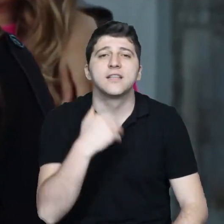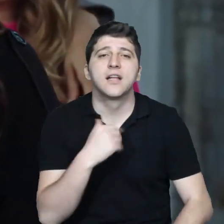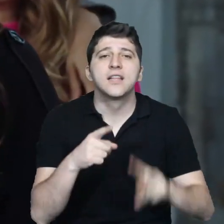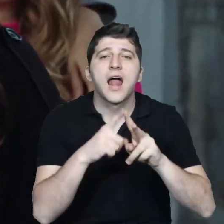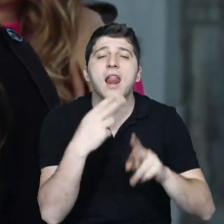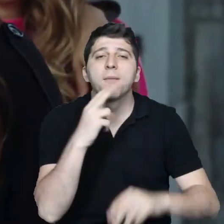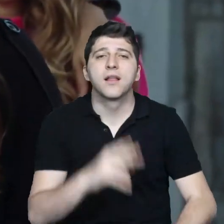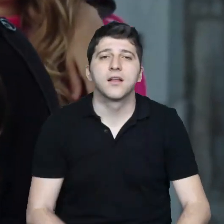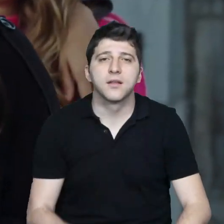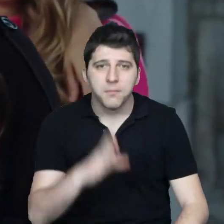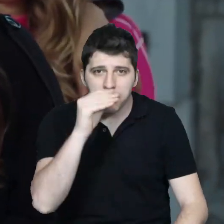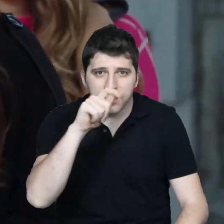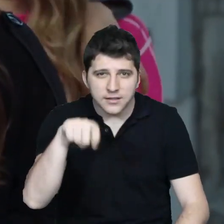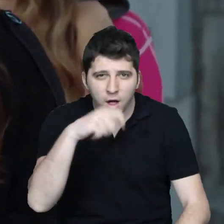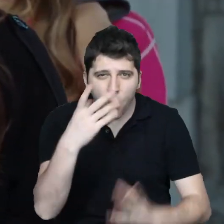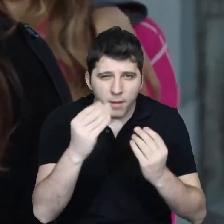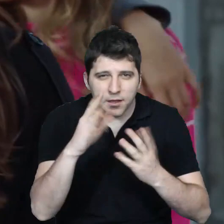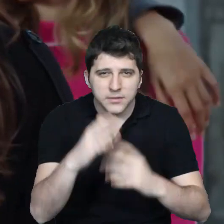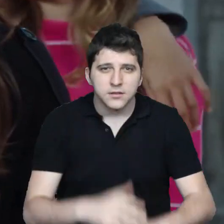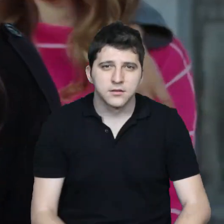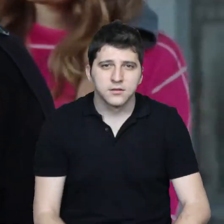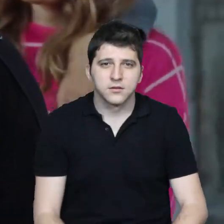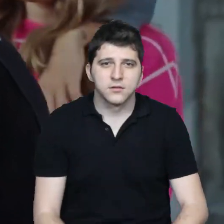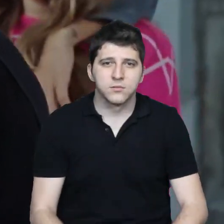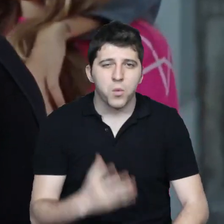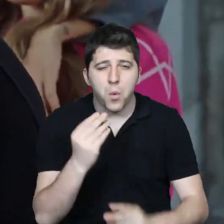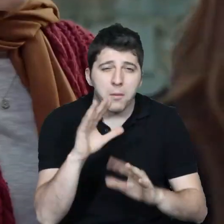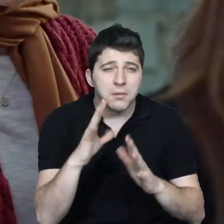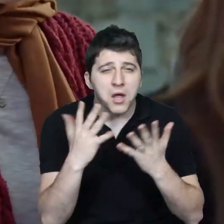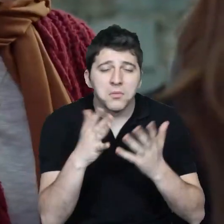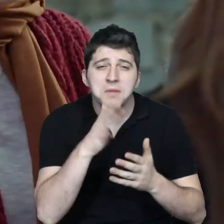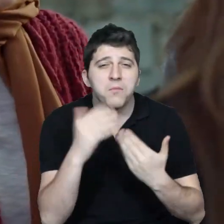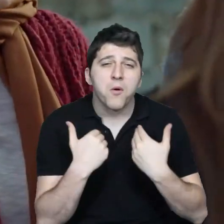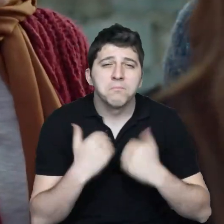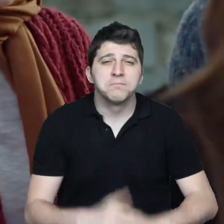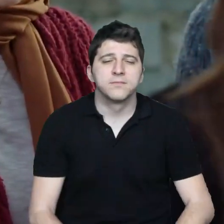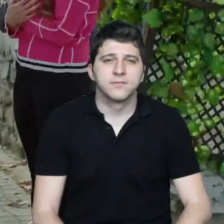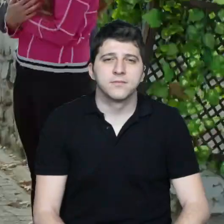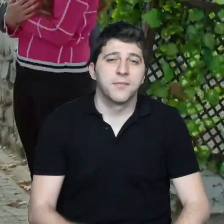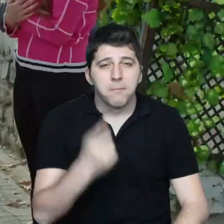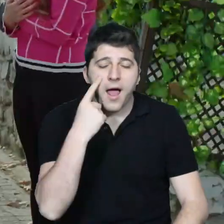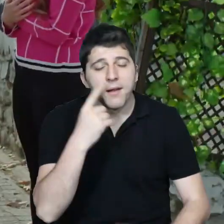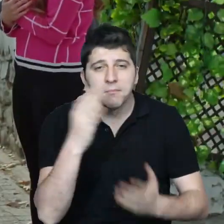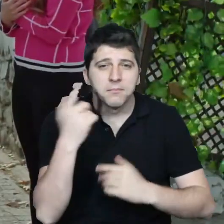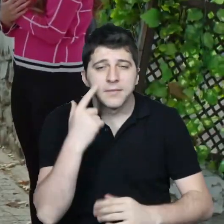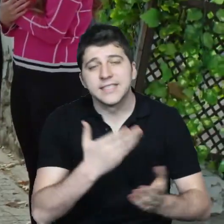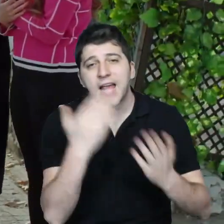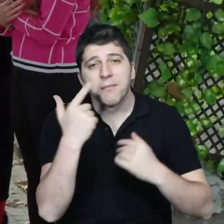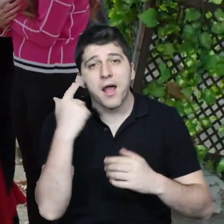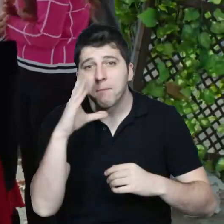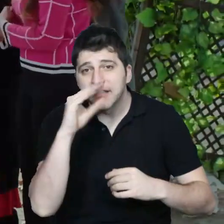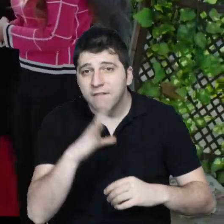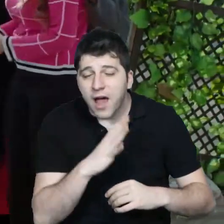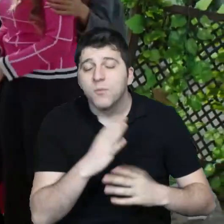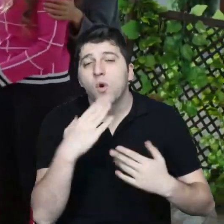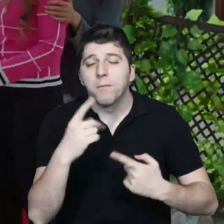Nalan abla. Ha? Pasta yapmış olabilir misin? Olabilir miyim acaba ha? Hadi bakalım. Tamam. Hadi gel. Bakalım hadi